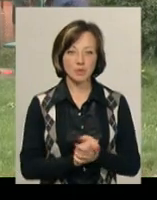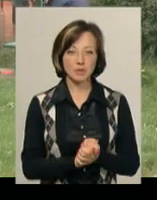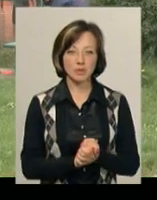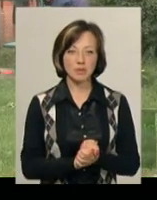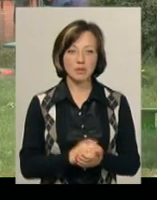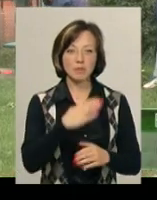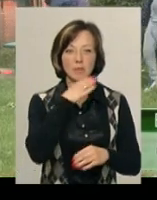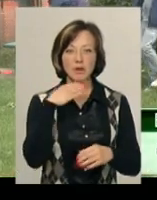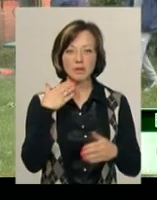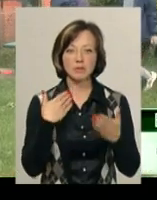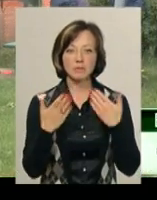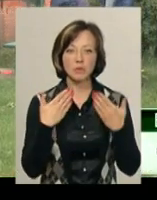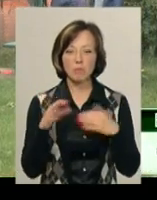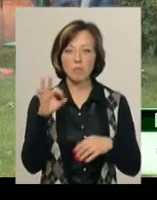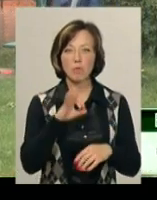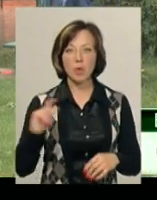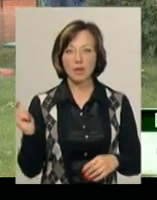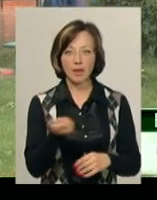багато спілкуємося про теніс, ми